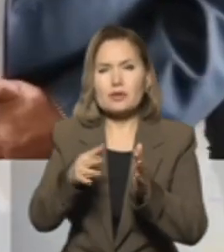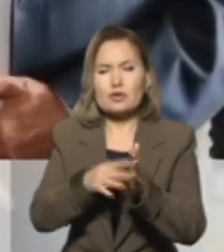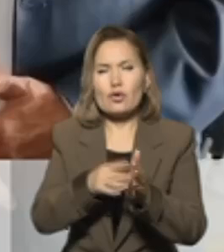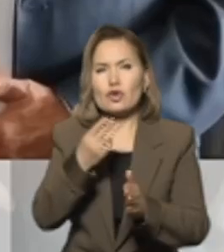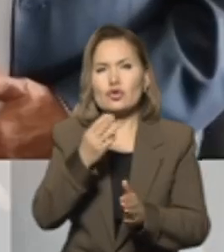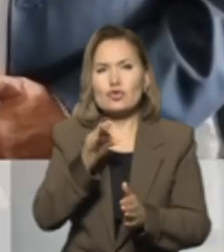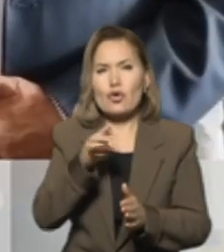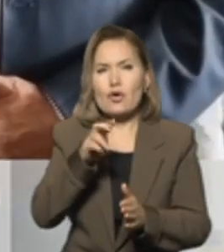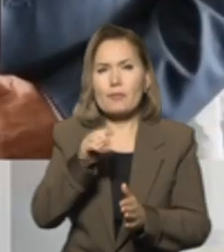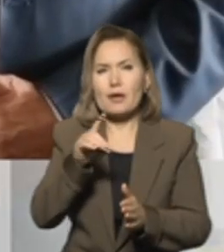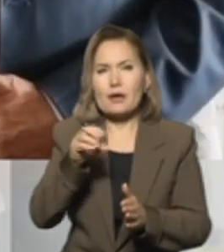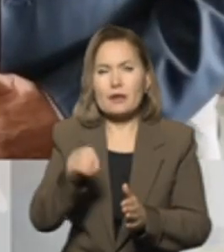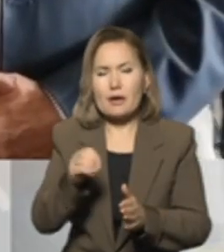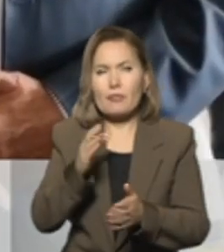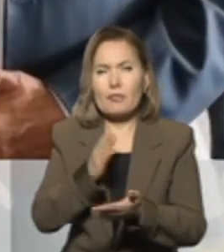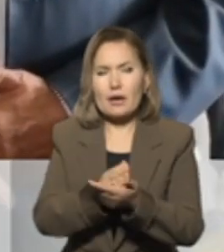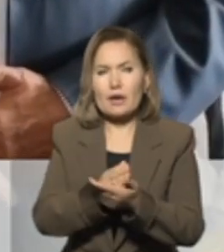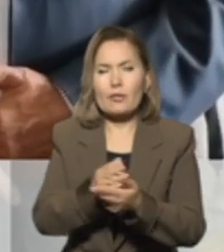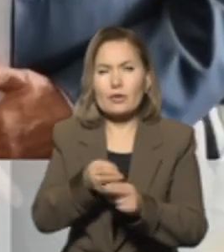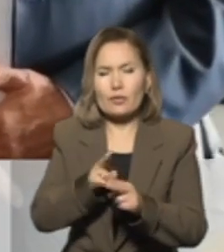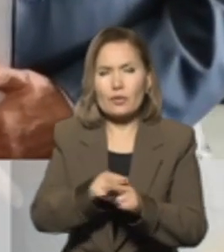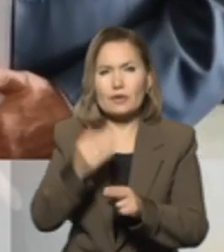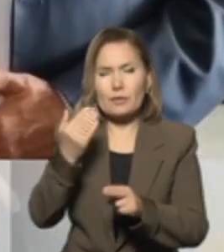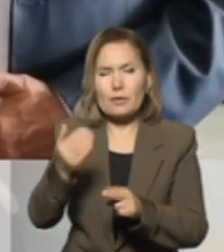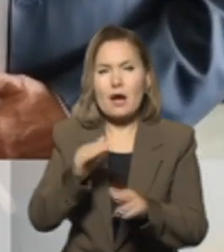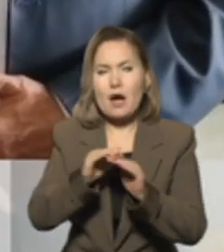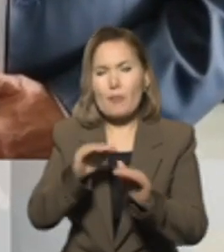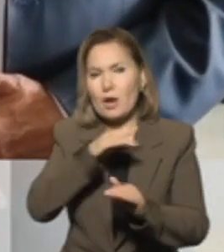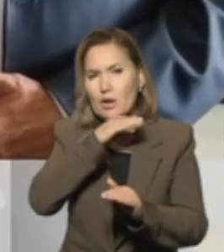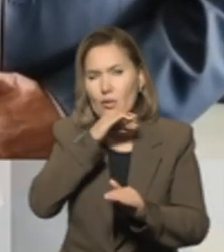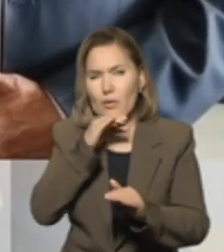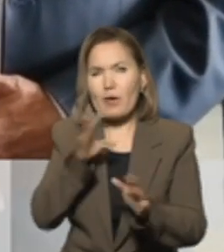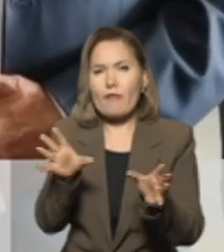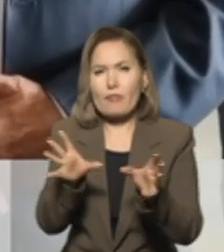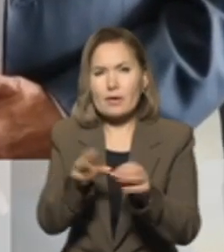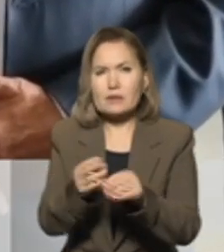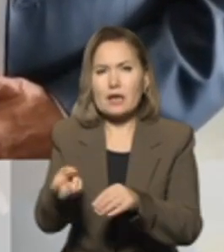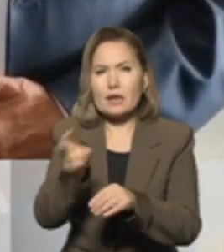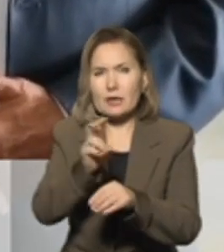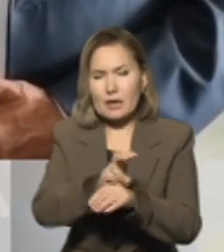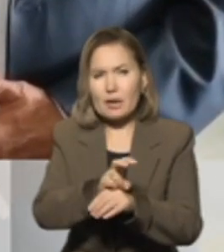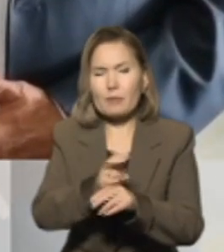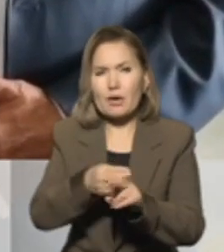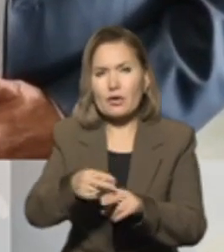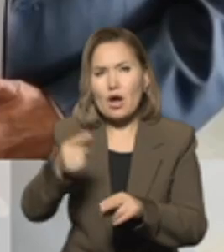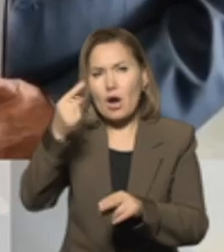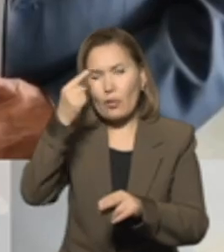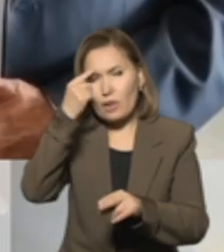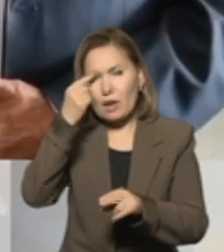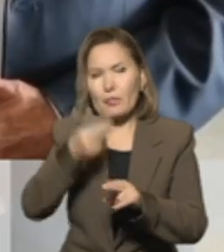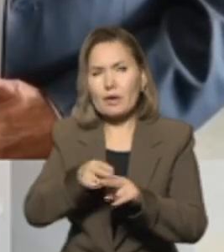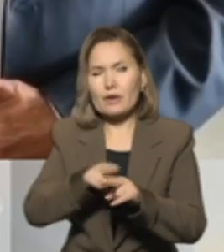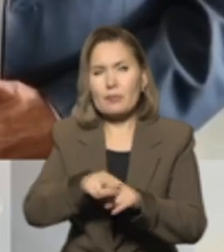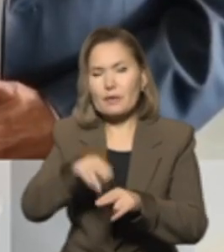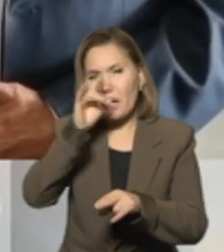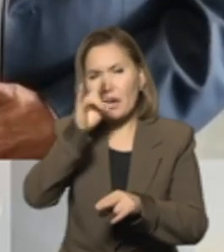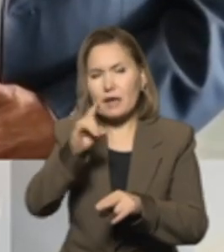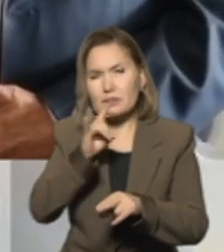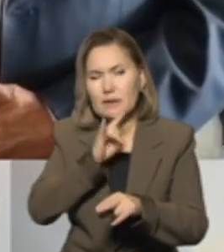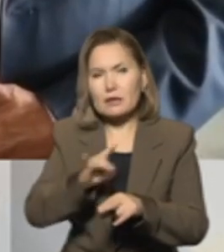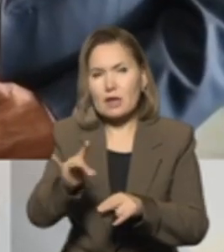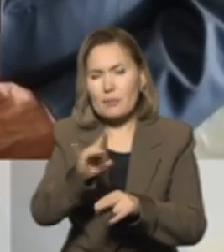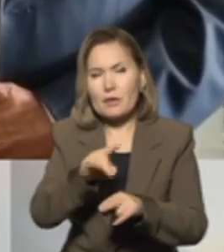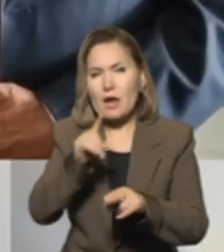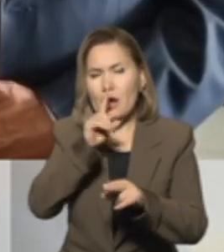бар Кудайға мұнғатар тауға. Енді балачағамыз бен, әудетіміз бенен ойдан әгерге еліміз аман жұртымыз